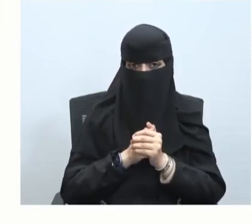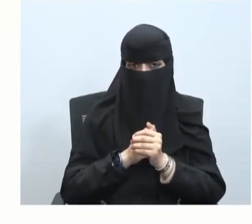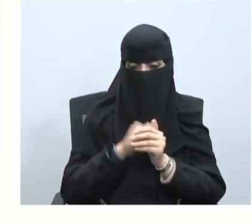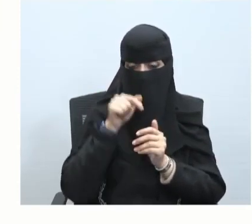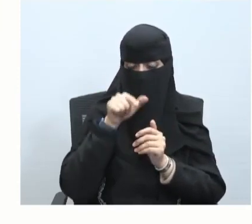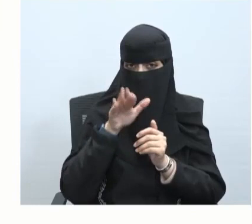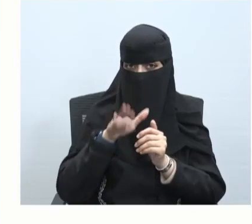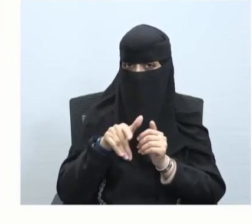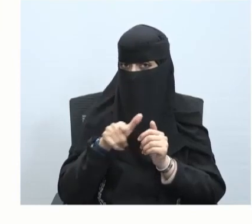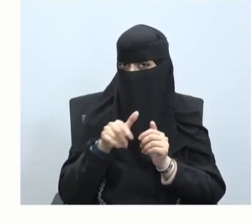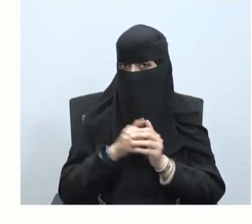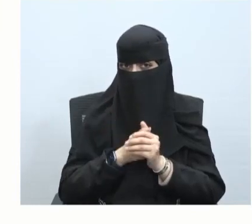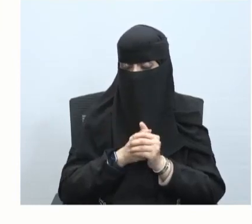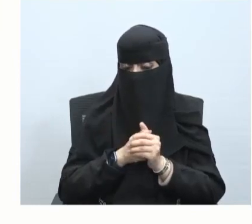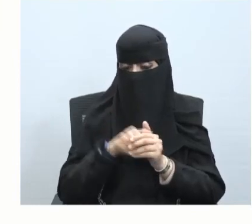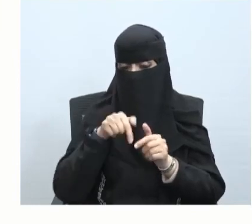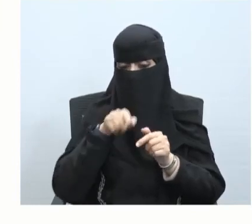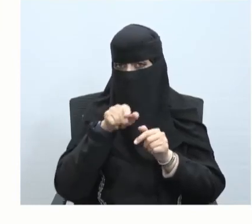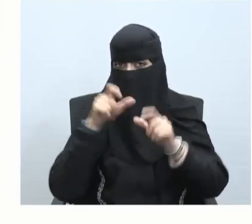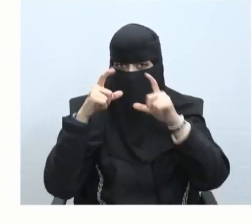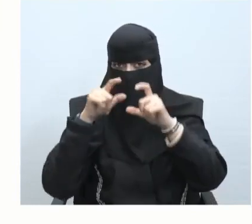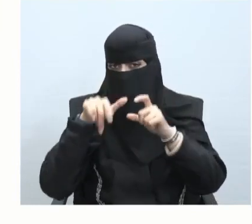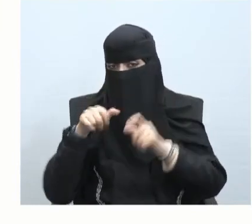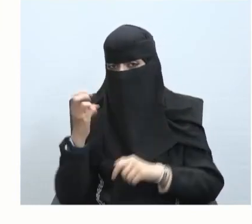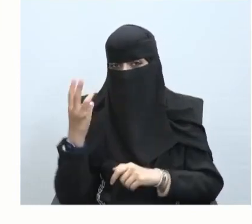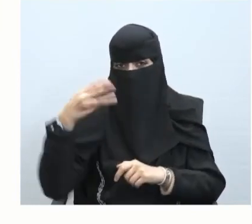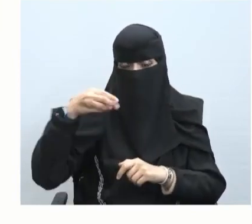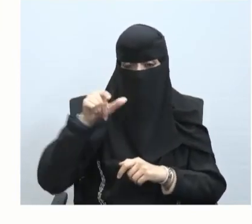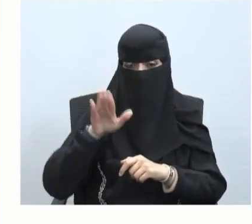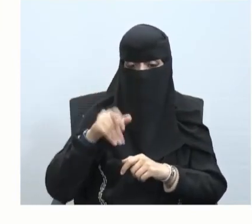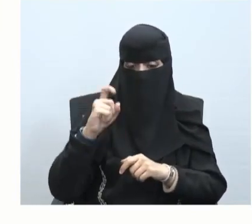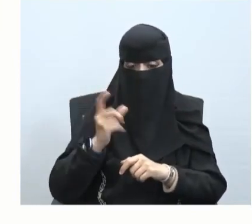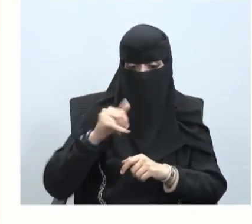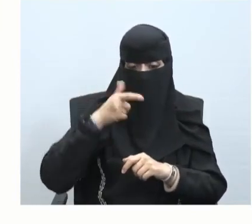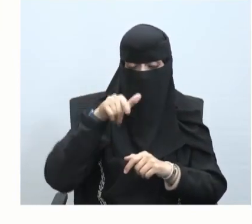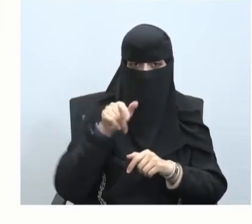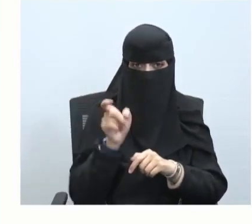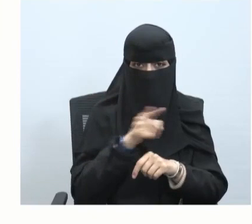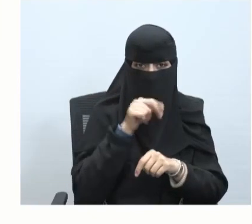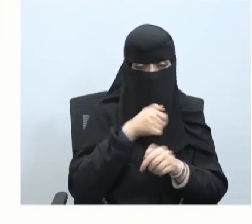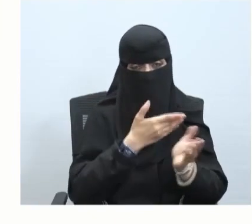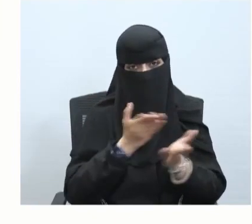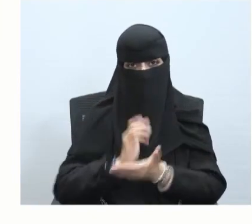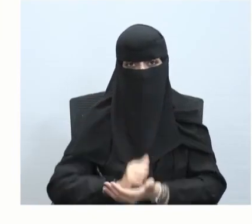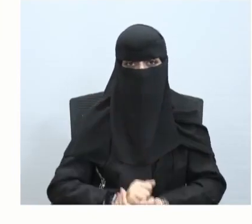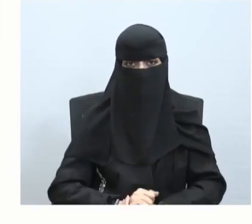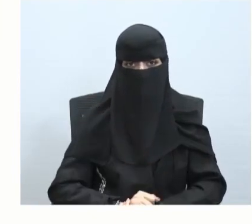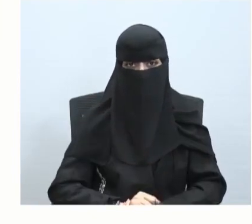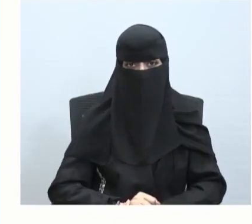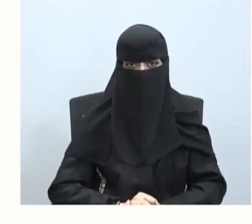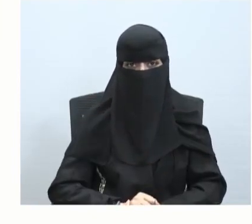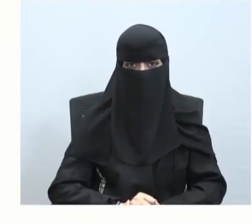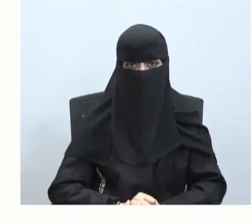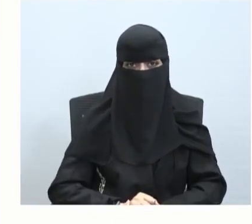لدينا هنا هذا الشيء ثمنه 30 ريالا ولدينا هذه النقود تفضلين مبدعين